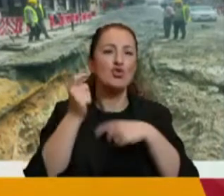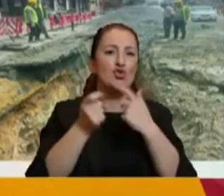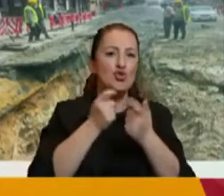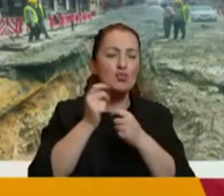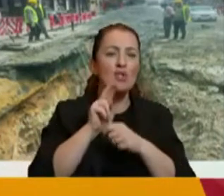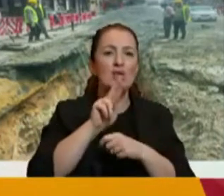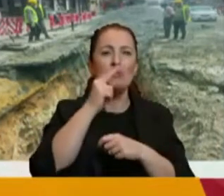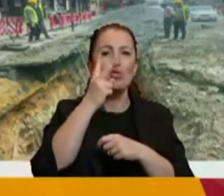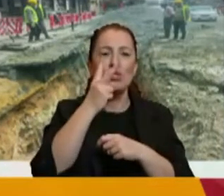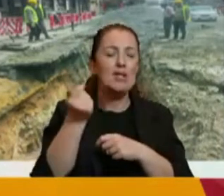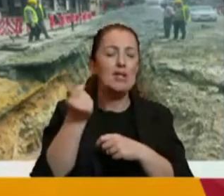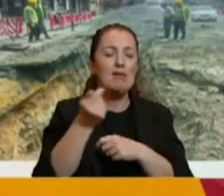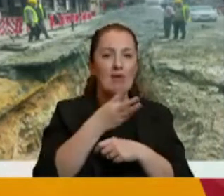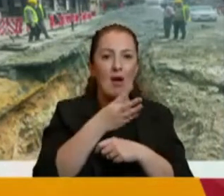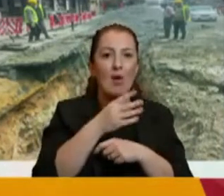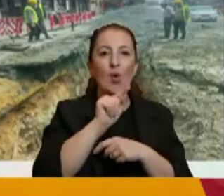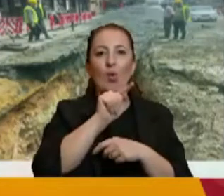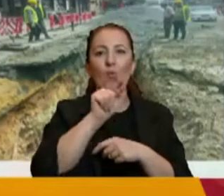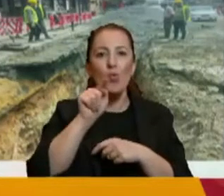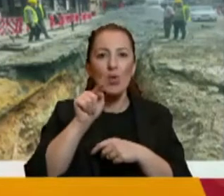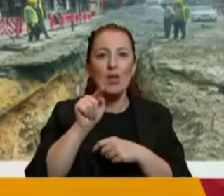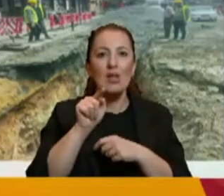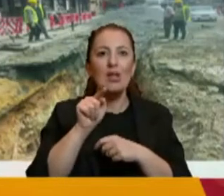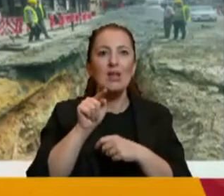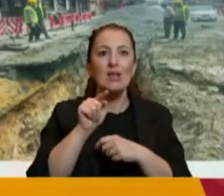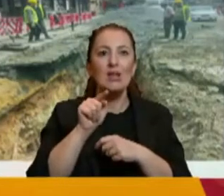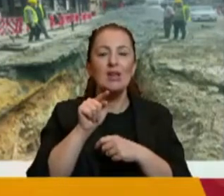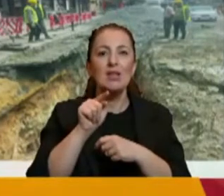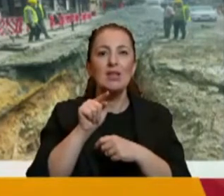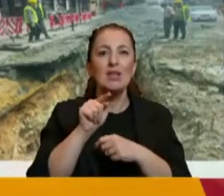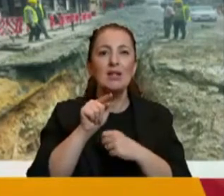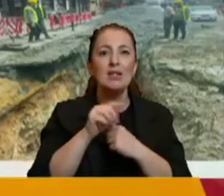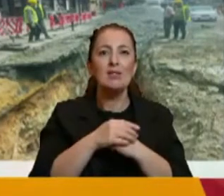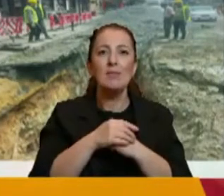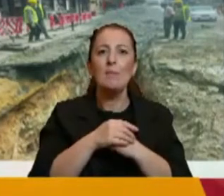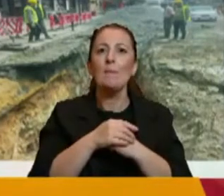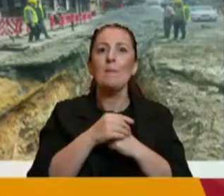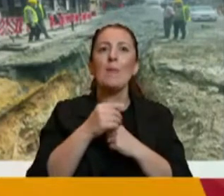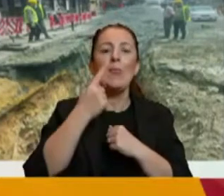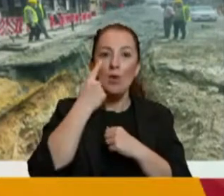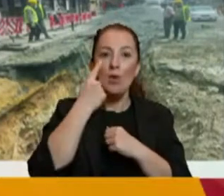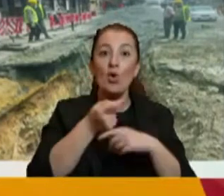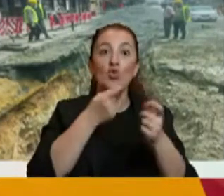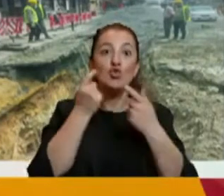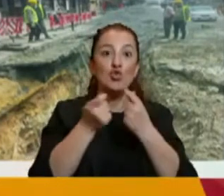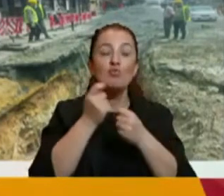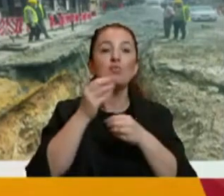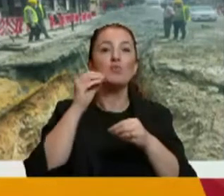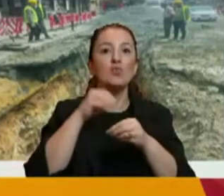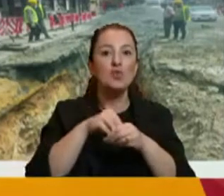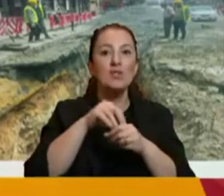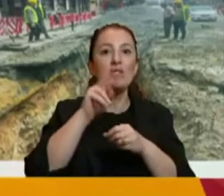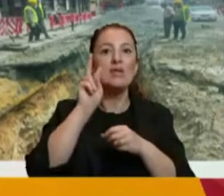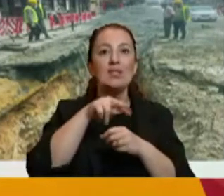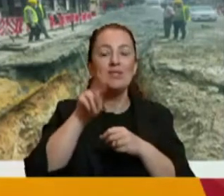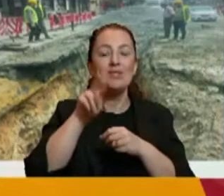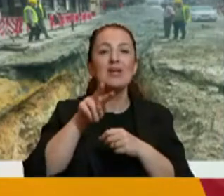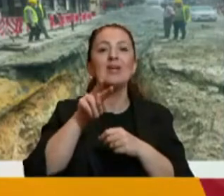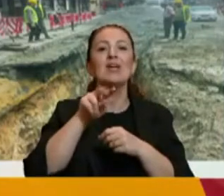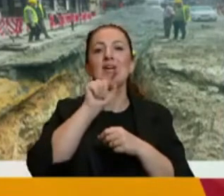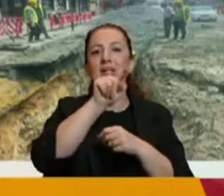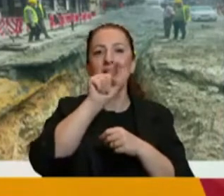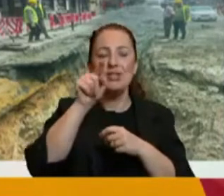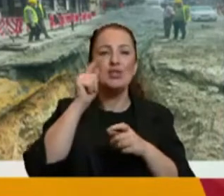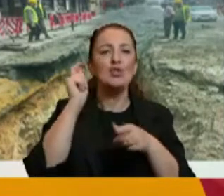72 adet bunların 50 noktasındaki çalışmalarımız tamamlandı 22 noktada ise